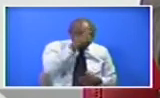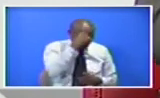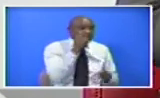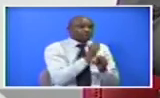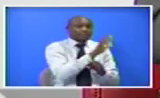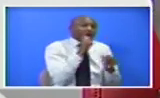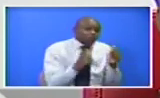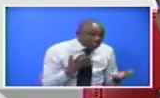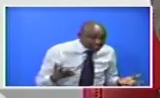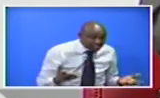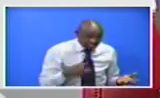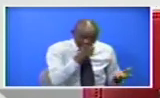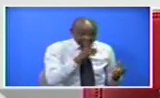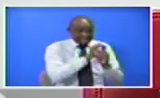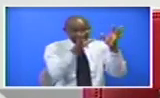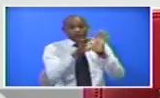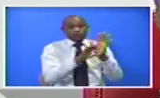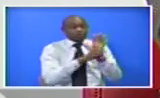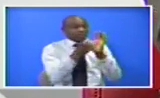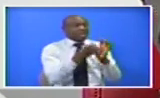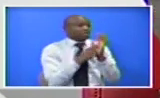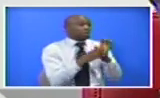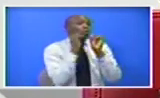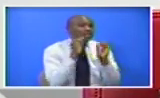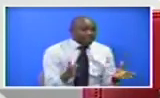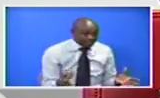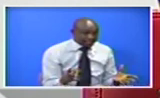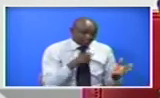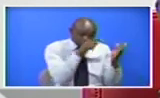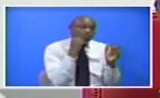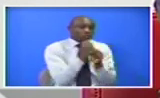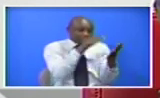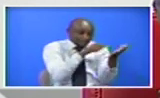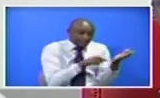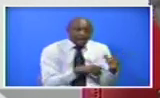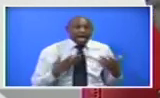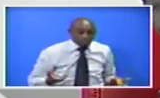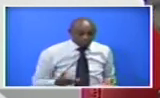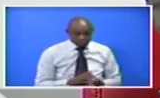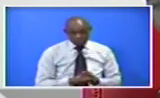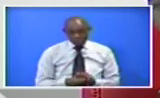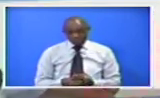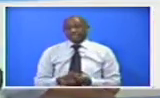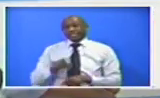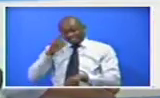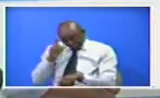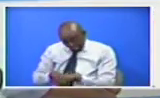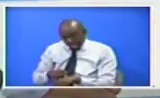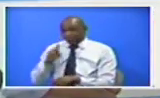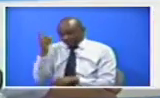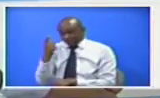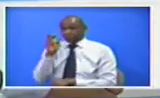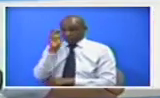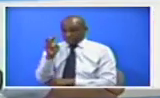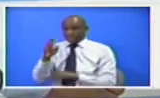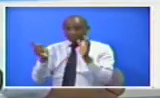ilipoandikwa kwamba kazi ya huyu mtu katibu mkuu wa waziri na naibu ni hii na hii na hii. Unajua kwanza ukiangalia katika baraza